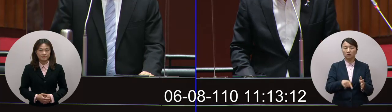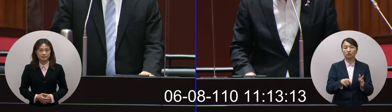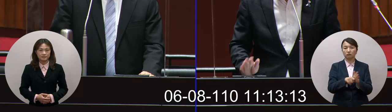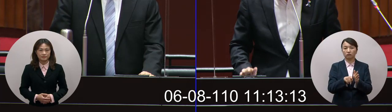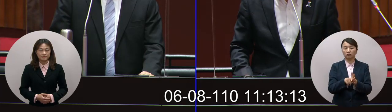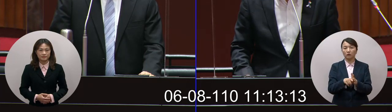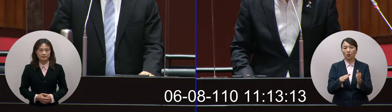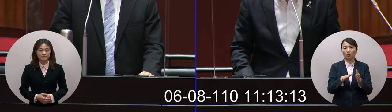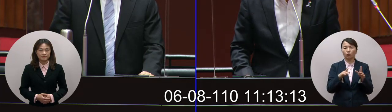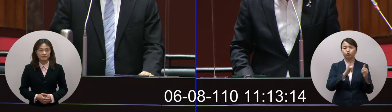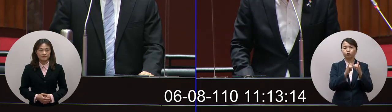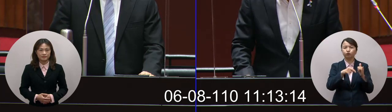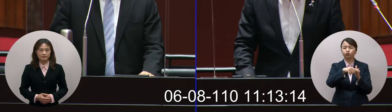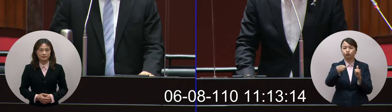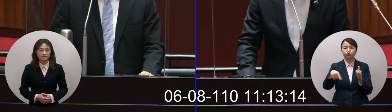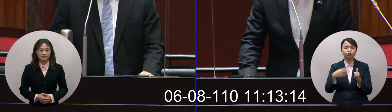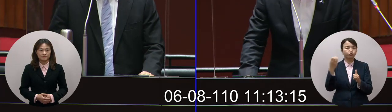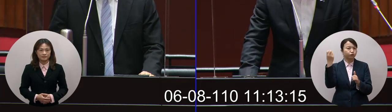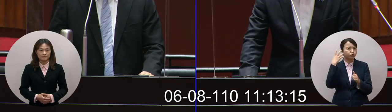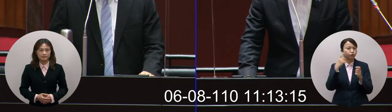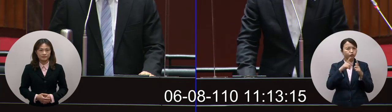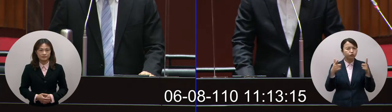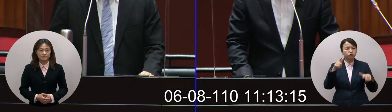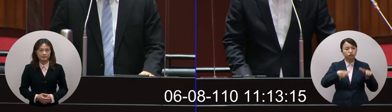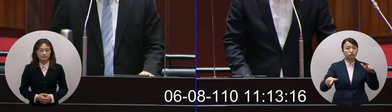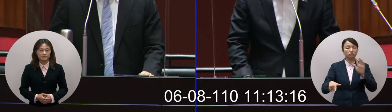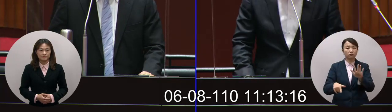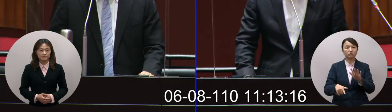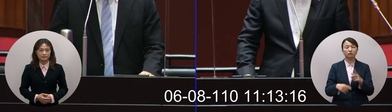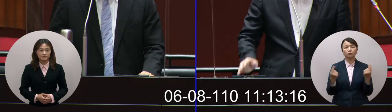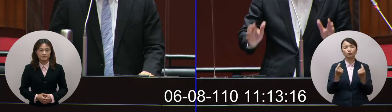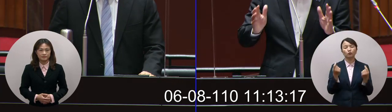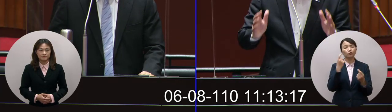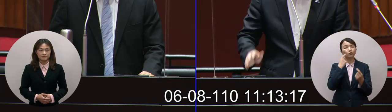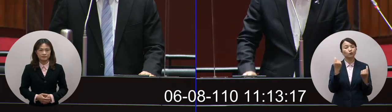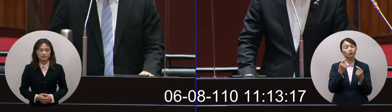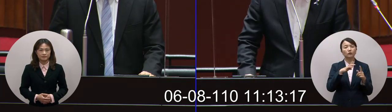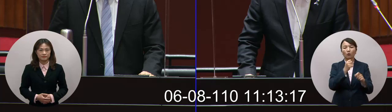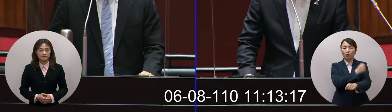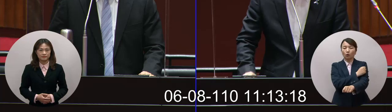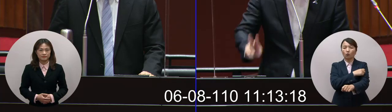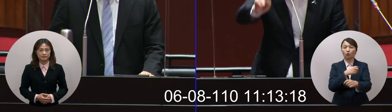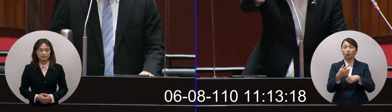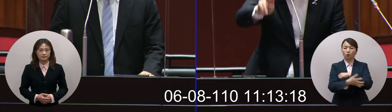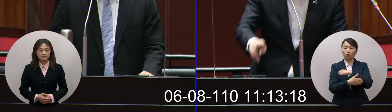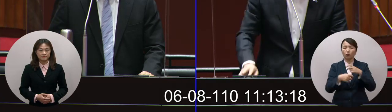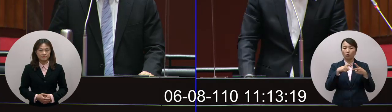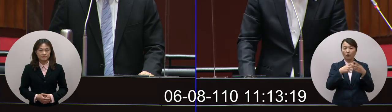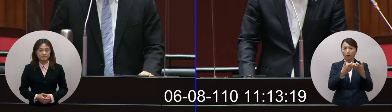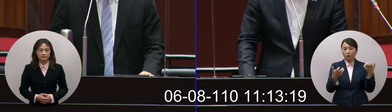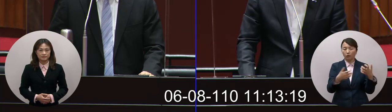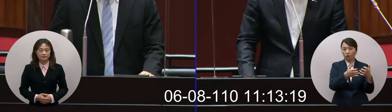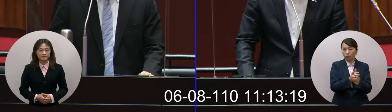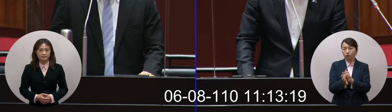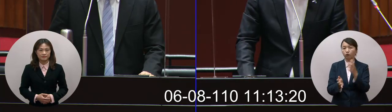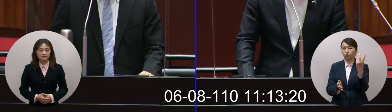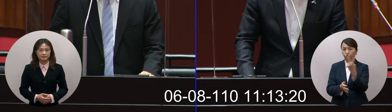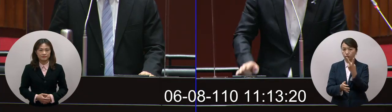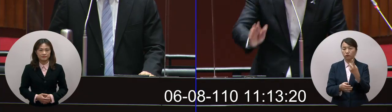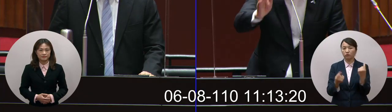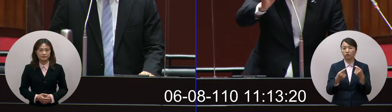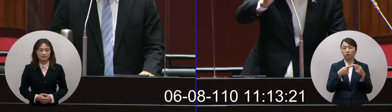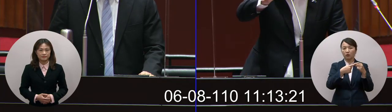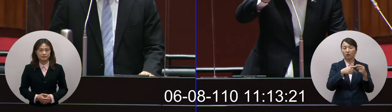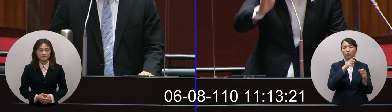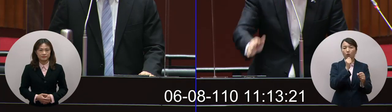来哈，在坊间啊，本席听到不同的声音啊。譬如讲，以劳工来说，就被分为两种劳工，一种呢